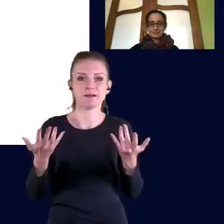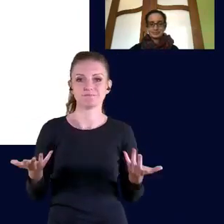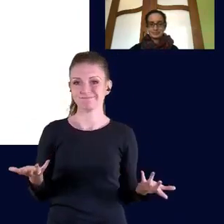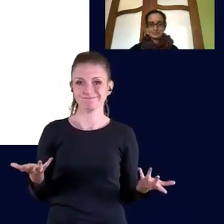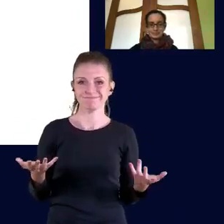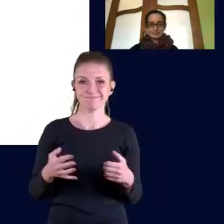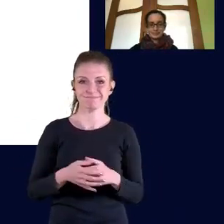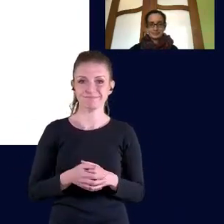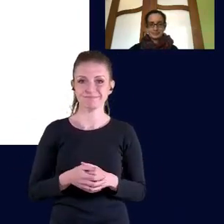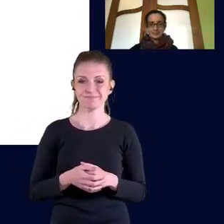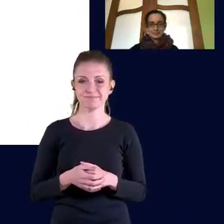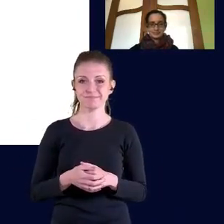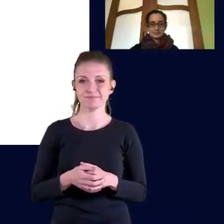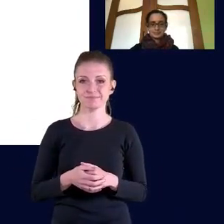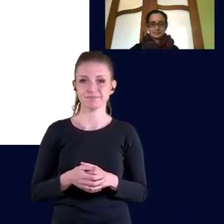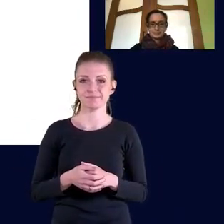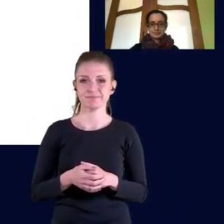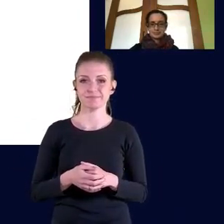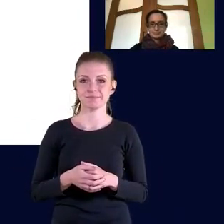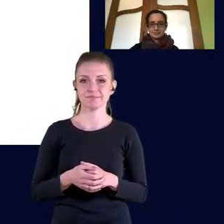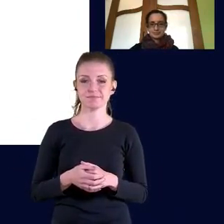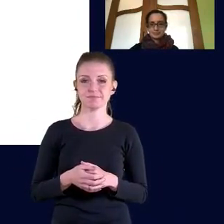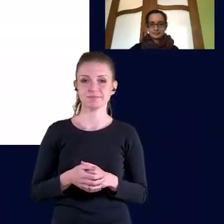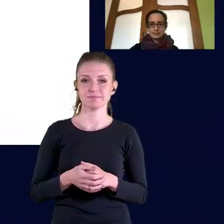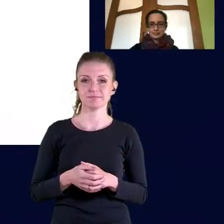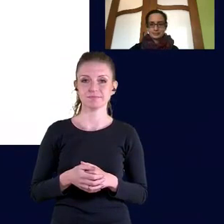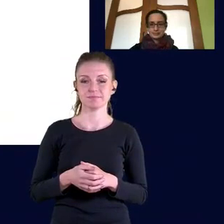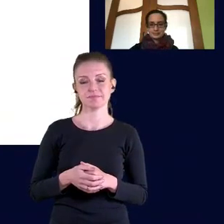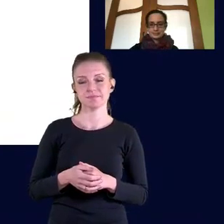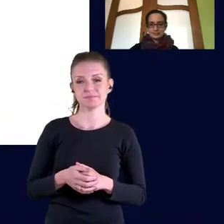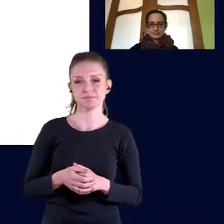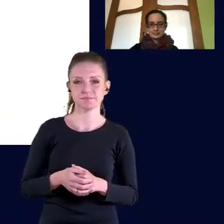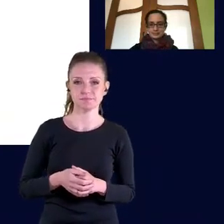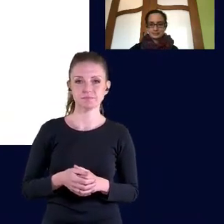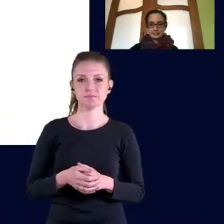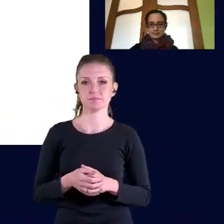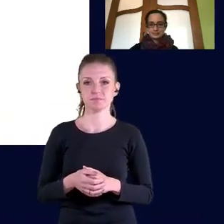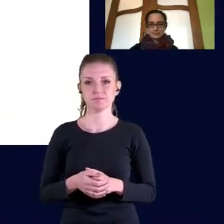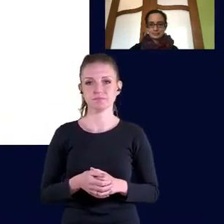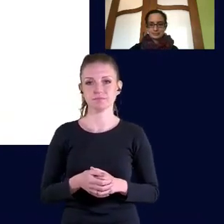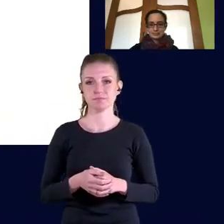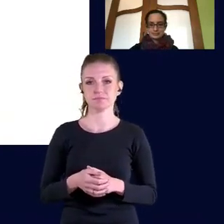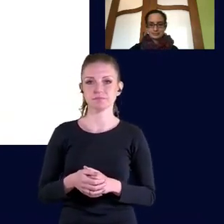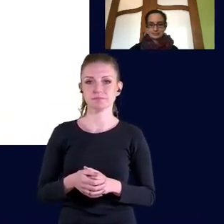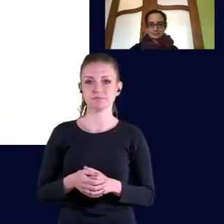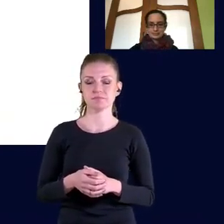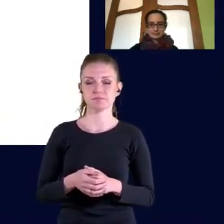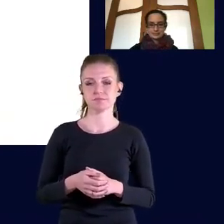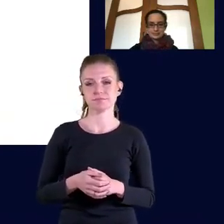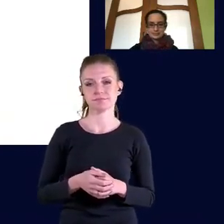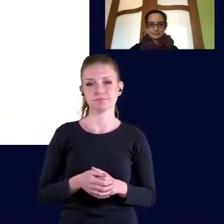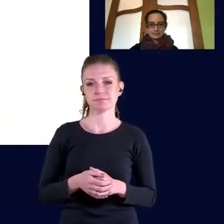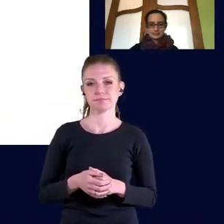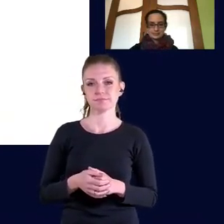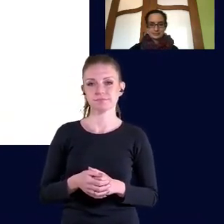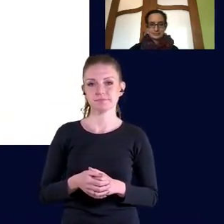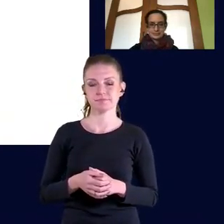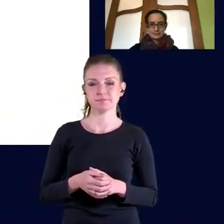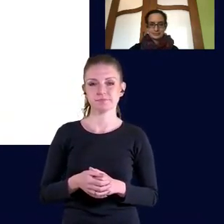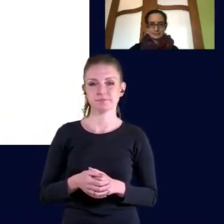jest to jakiś język który ma bezpośrednio na te osoby w